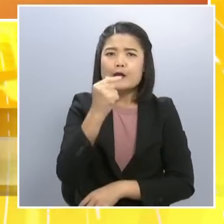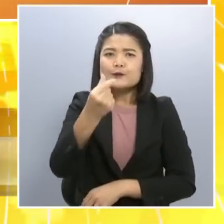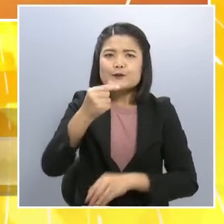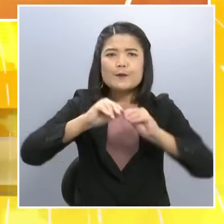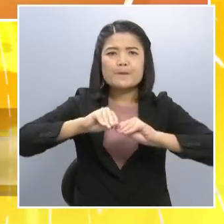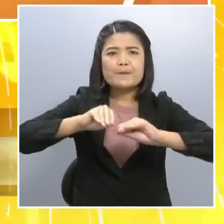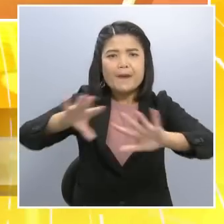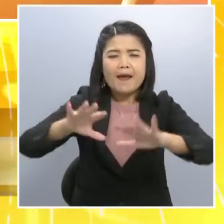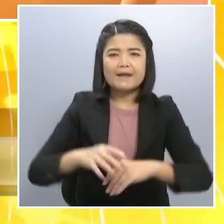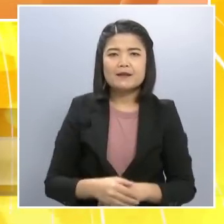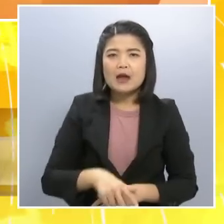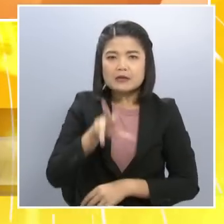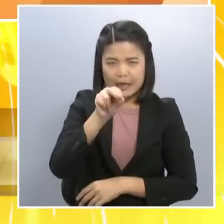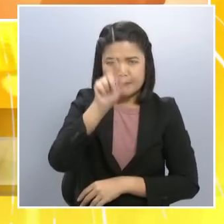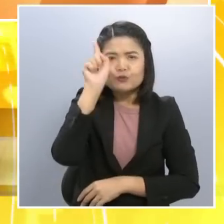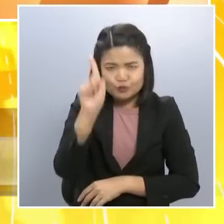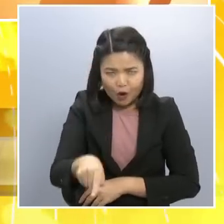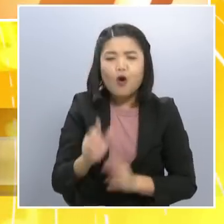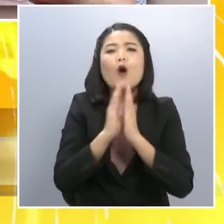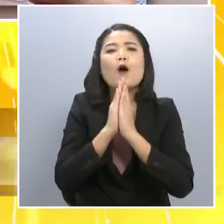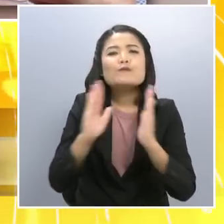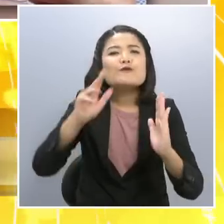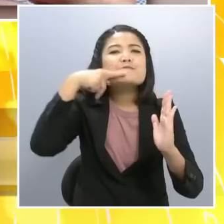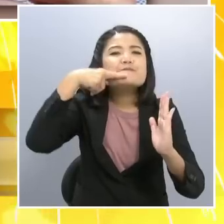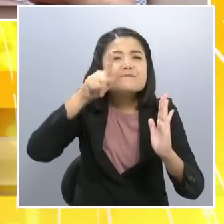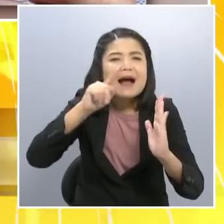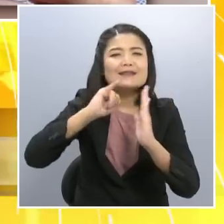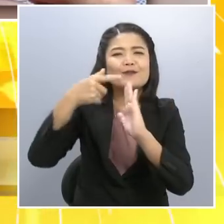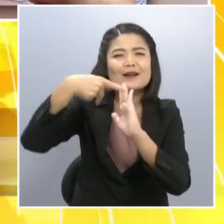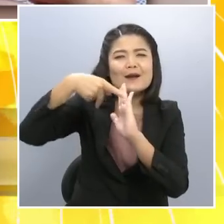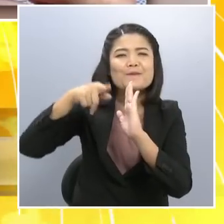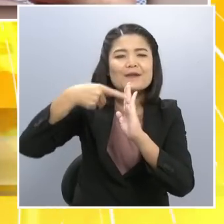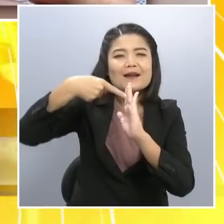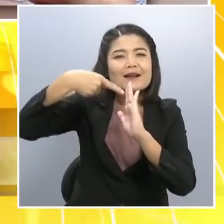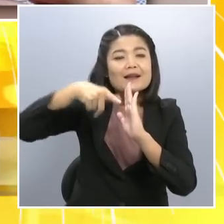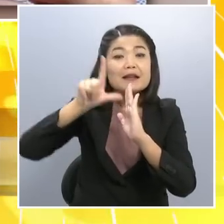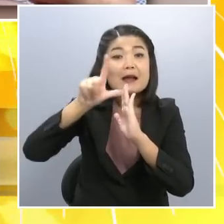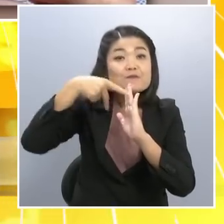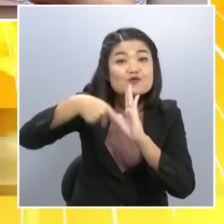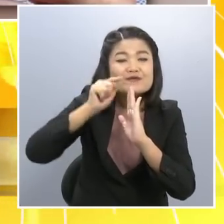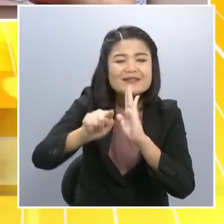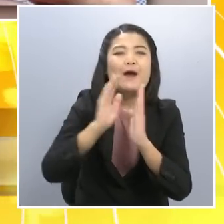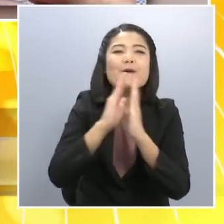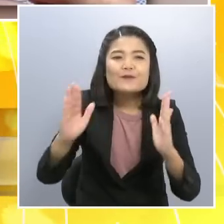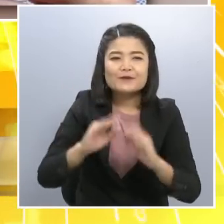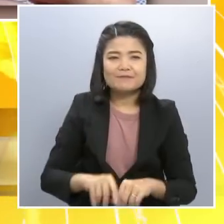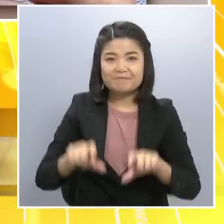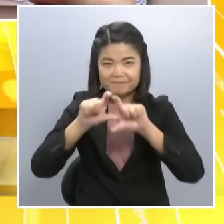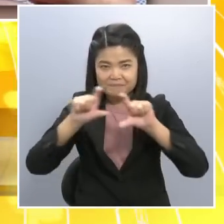คะว่า30ต้องมาขอบคุณคุณป้าที่ลำพูนครับแล้วก็โพสต์ภาพตัวเองค่ะถือลอตเตอรี่ใบนั้นนะคะ